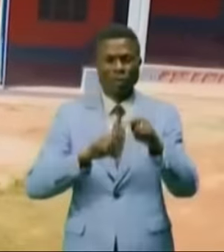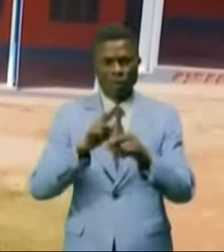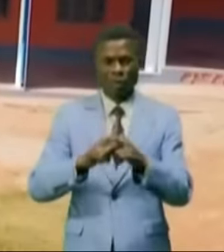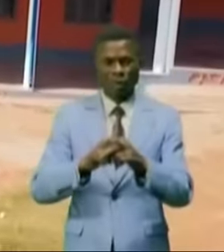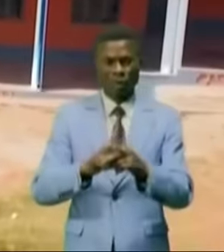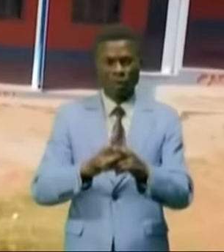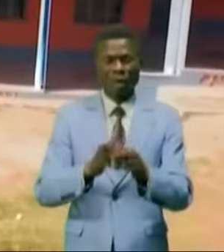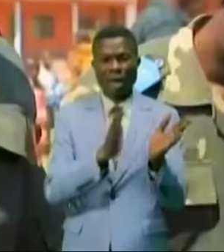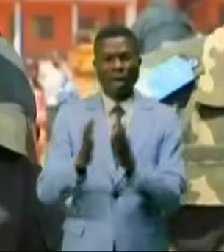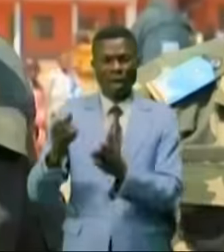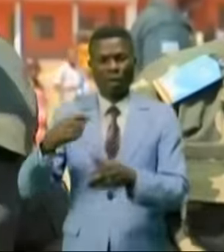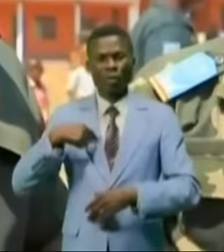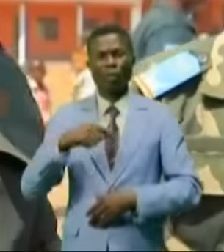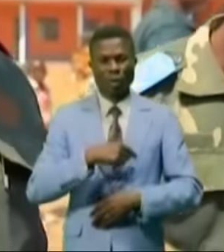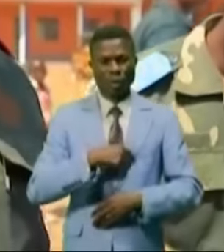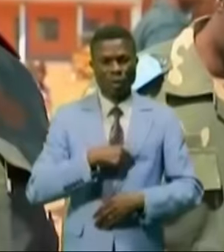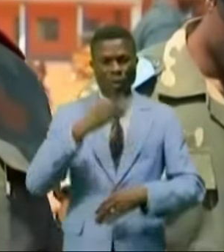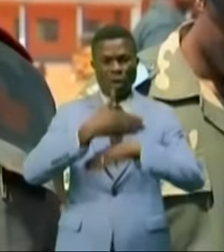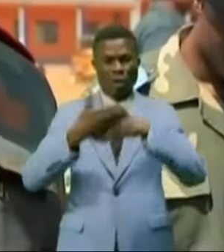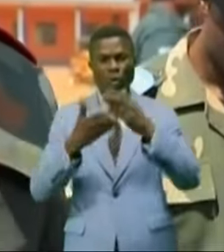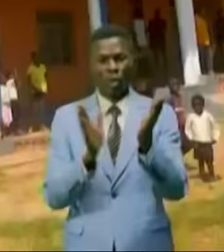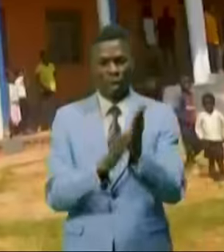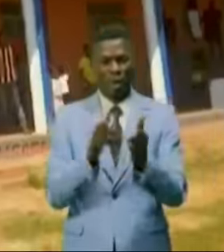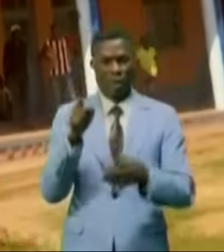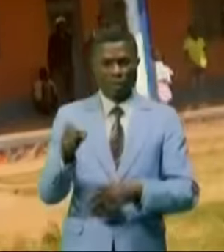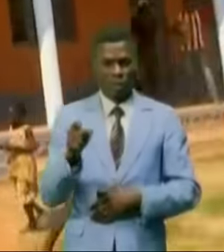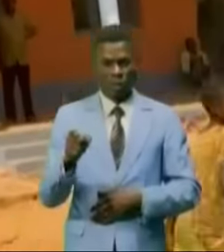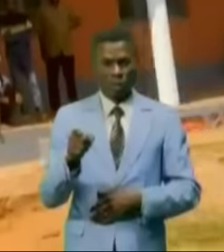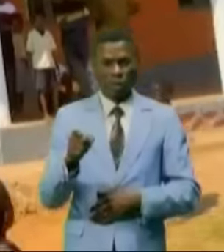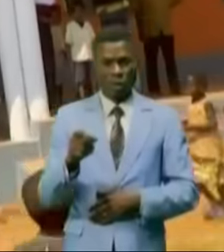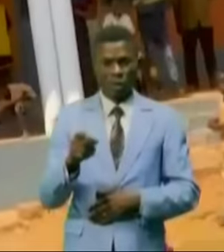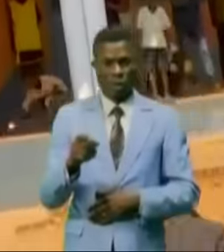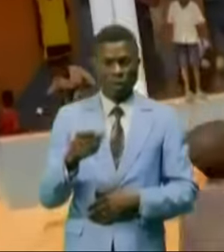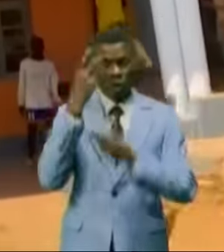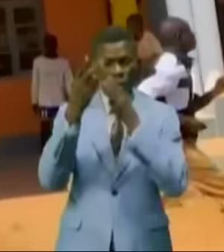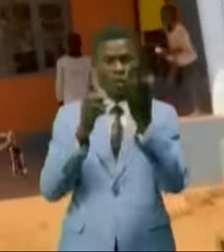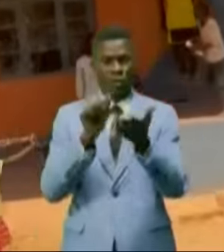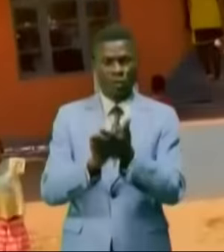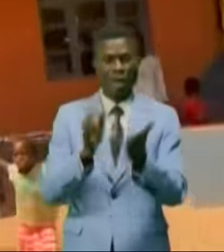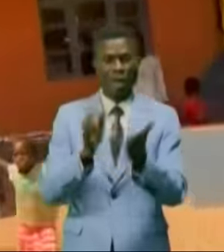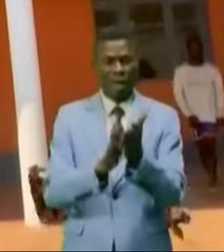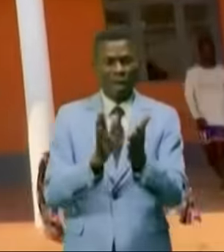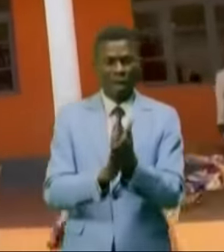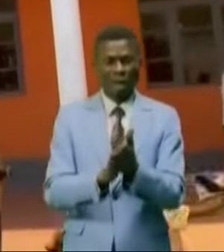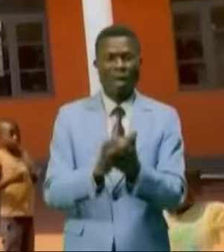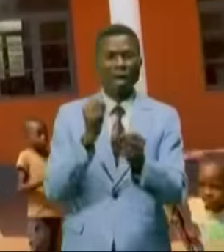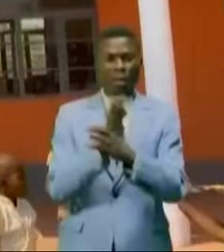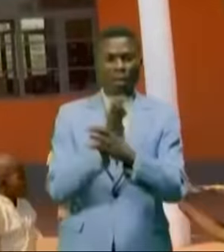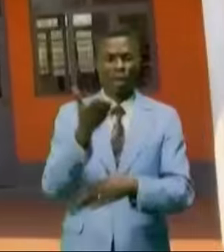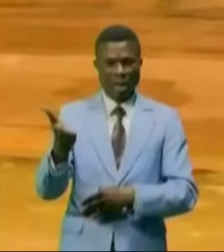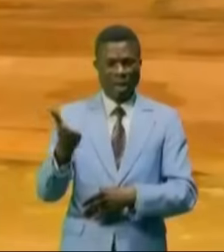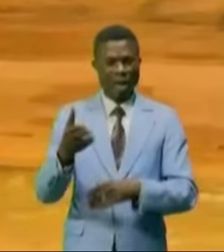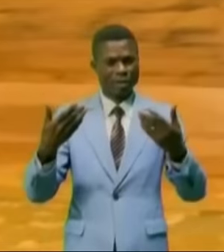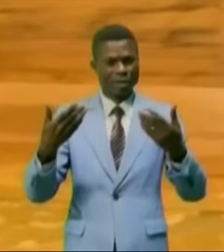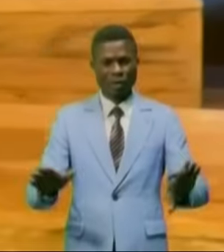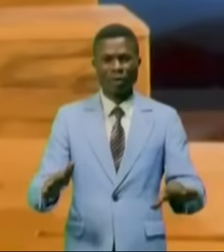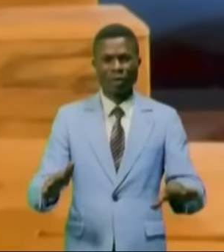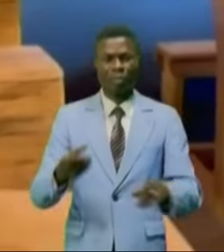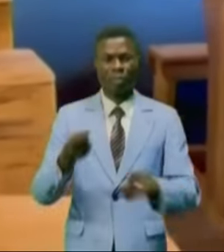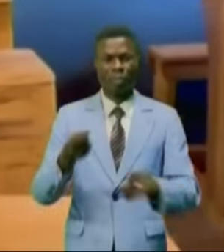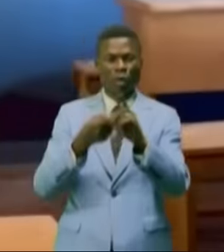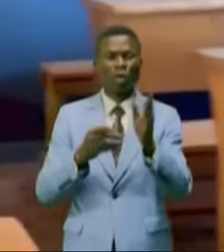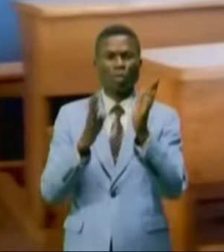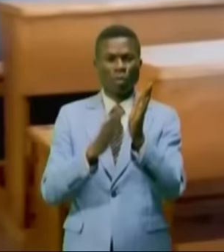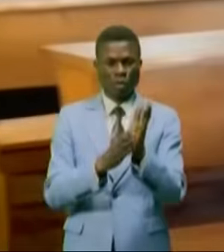notre disposition pour construire cette école. Vous venez de la visiter, l'école est totalement terminée. Au mois de